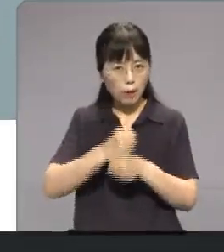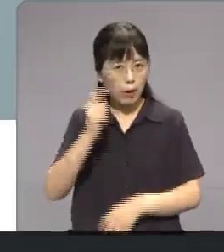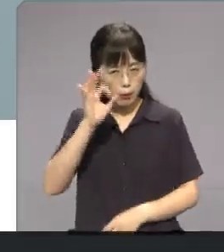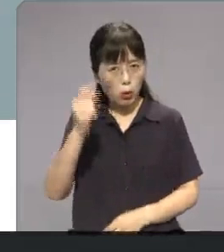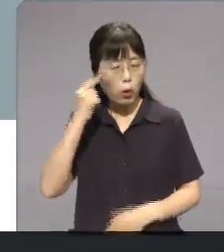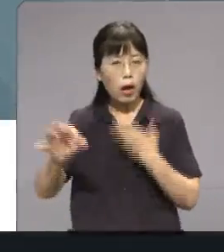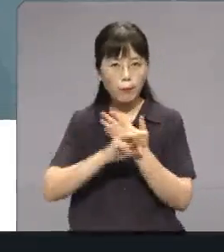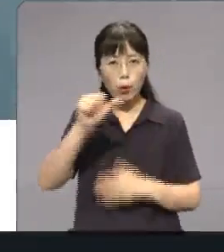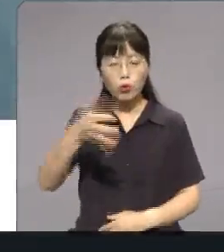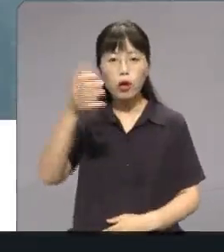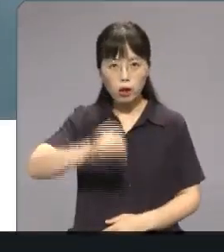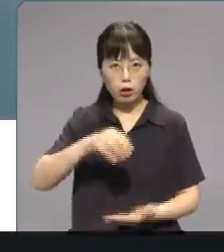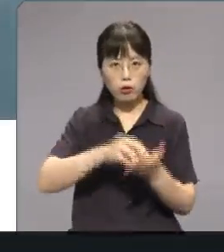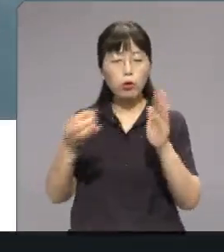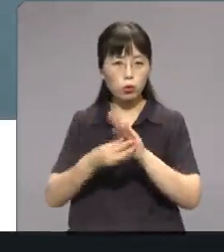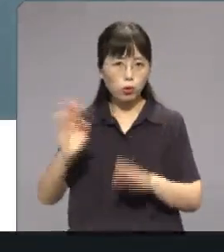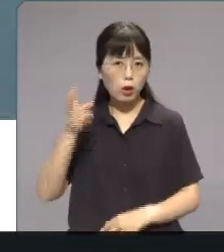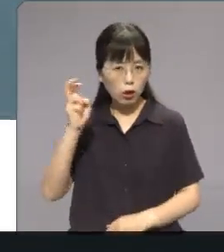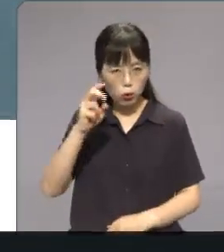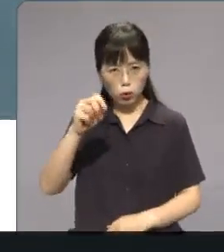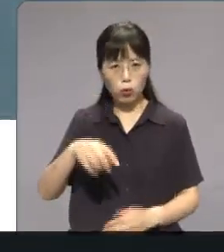감안하면 5천억 원 정도가 될 전망으로